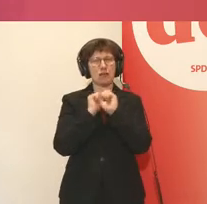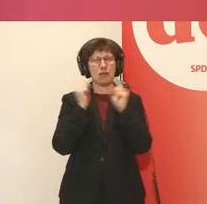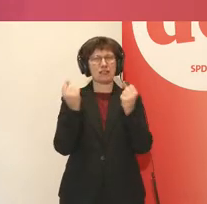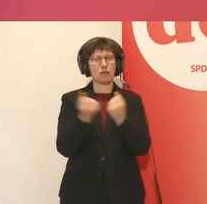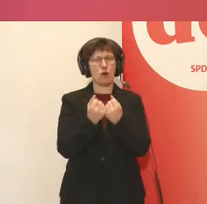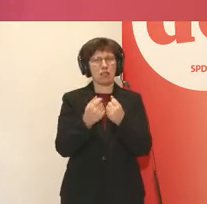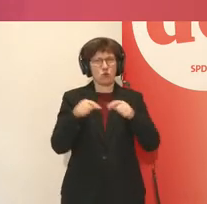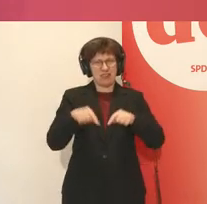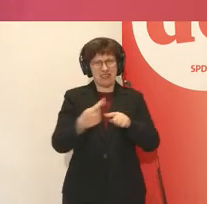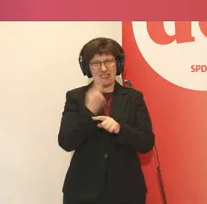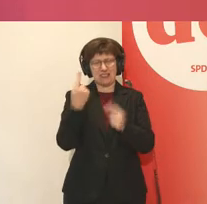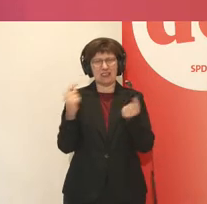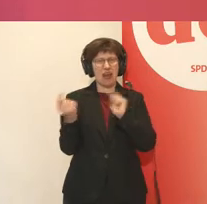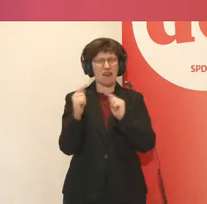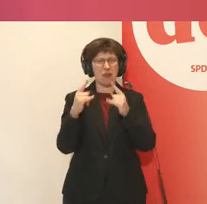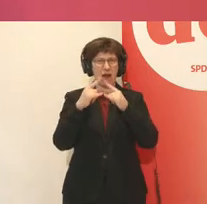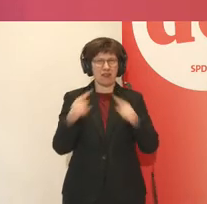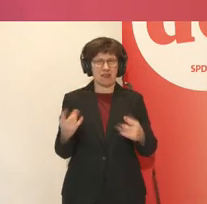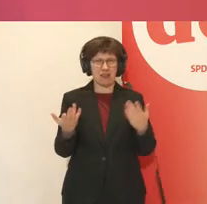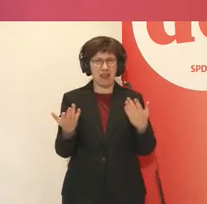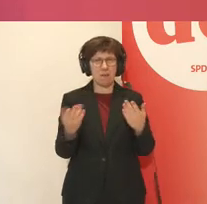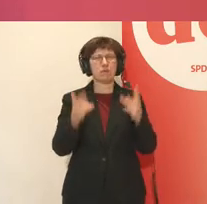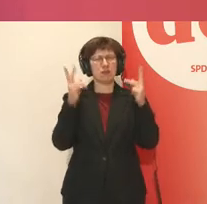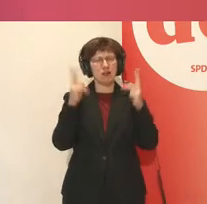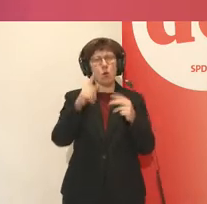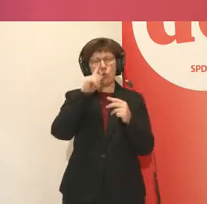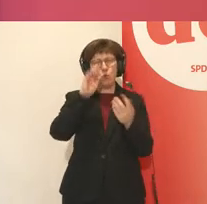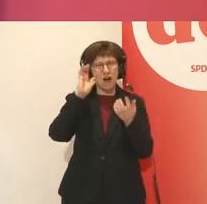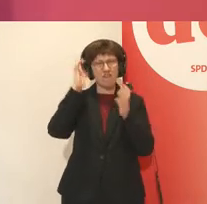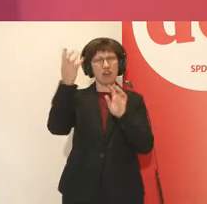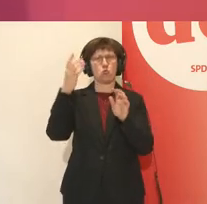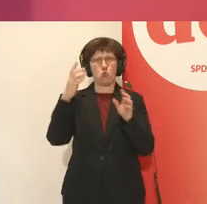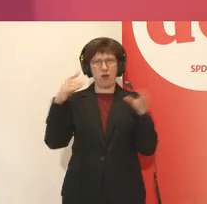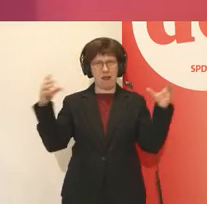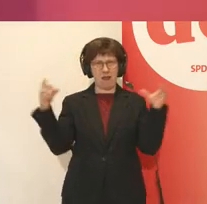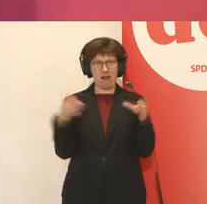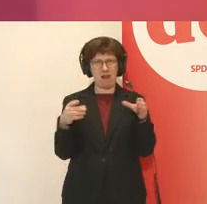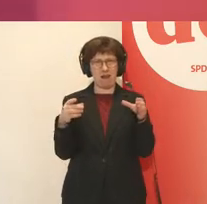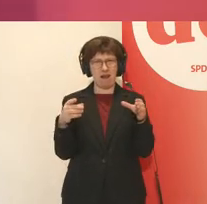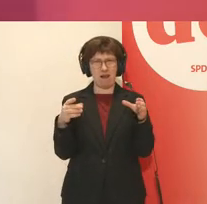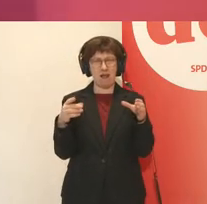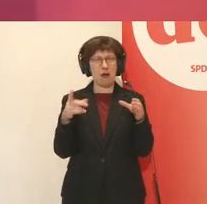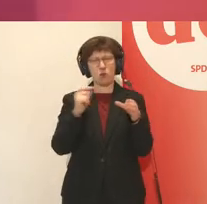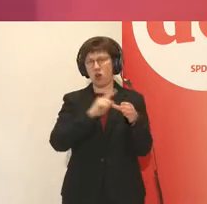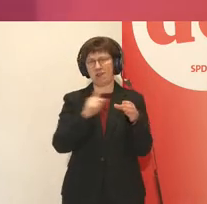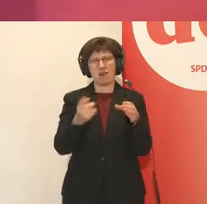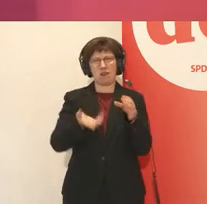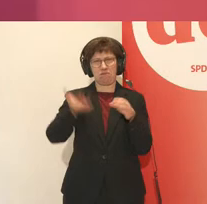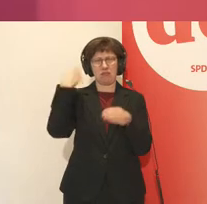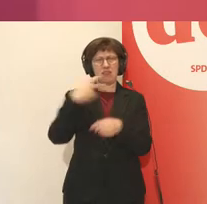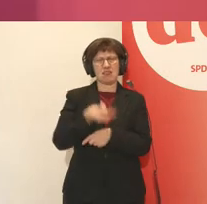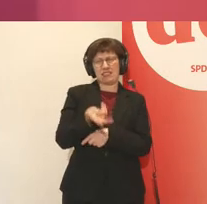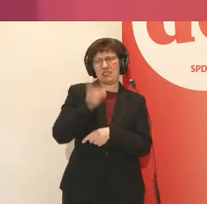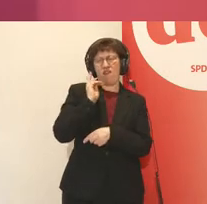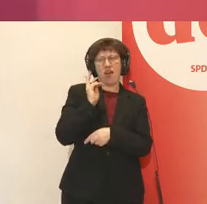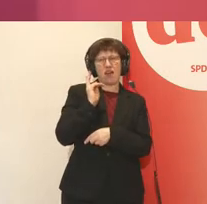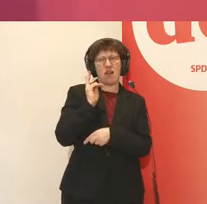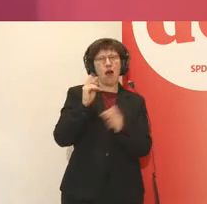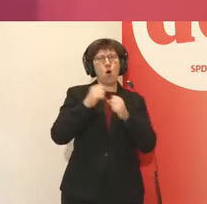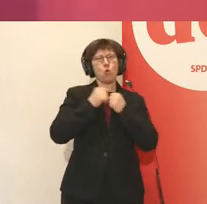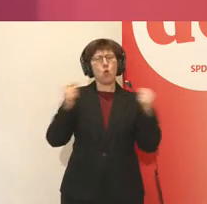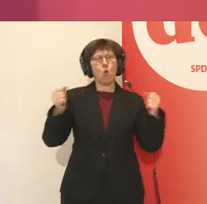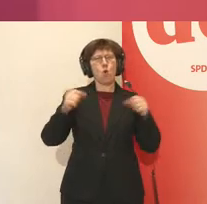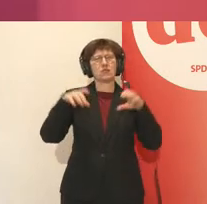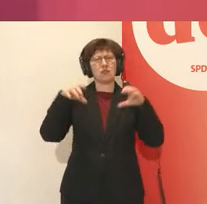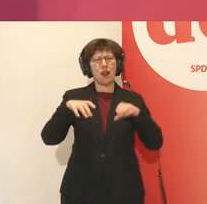an dem diesjährigen debatten camp das ja rein virtuell stattfindet und nicht wie vor zwei jahren in einer großen